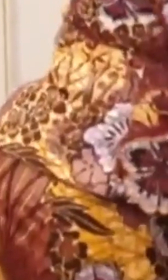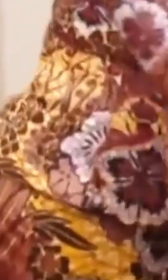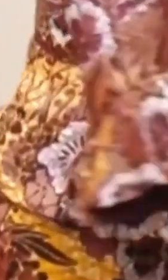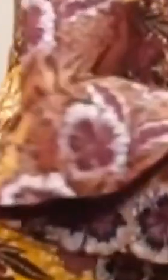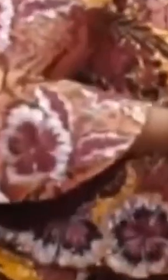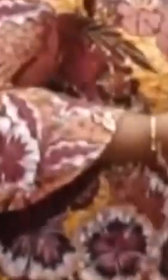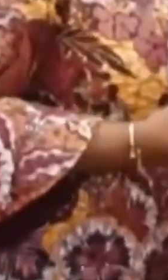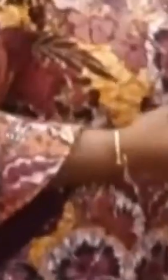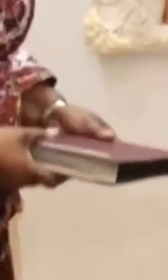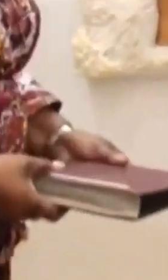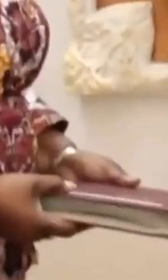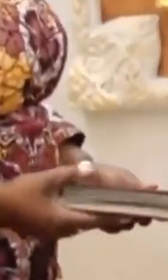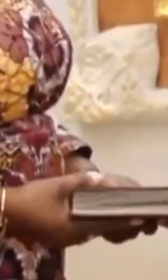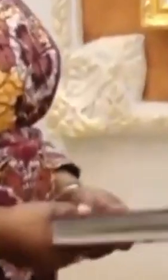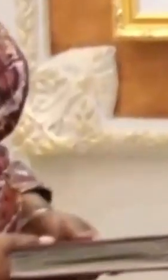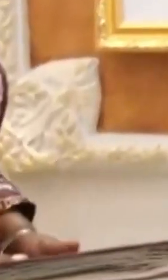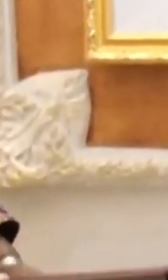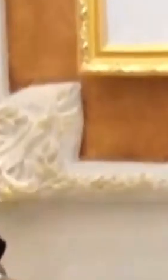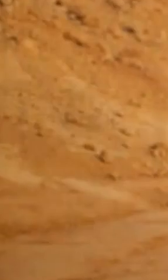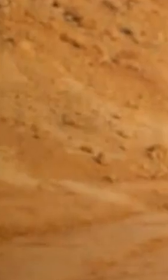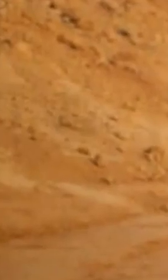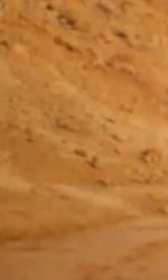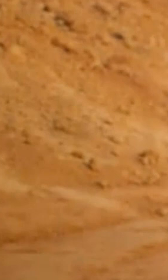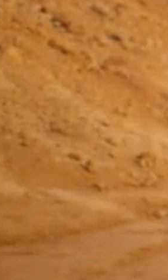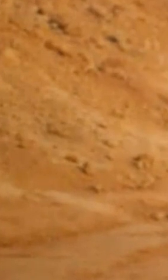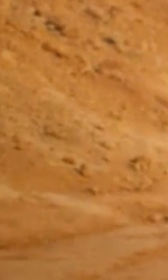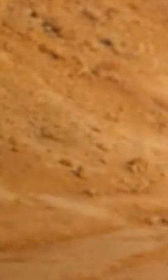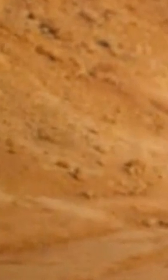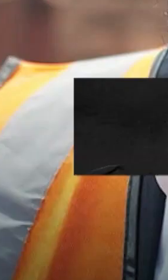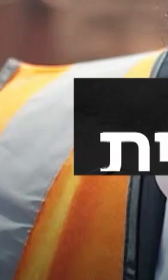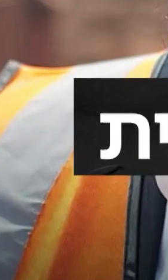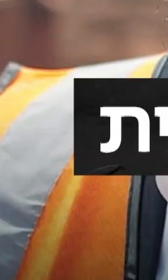דן גרטלר הוא מיליארדר שצבר את עונו ברפובליקה של קונגו.